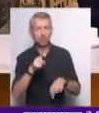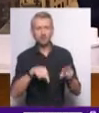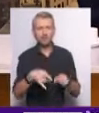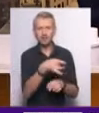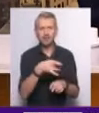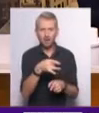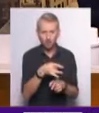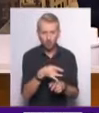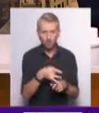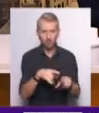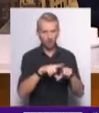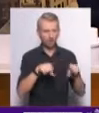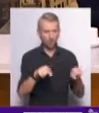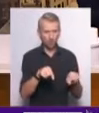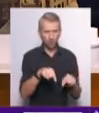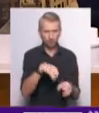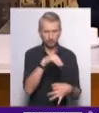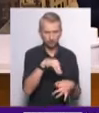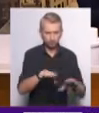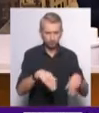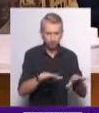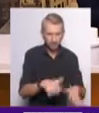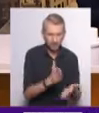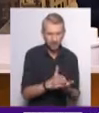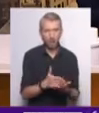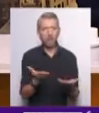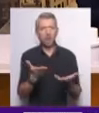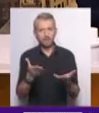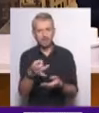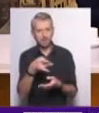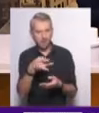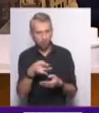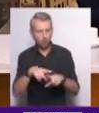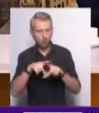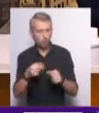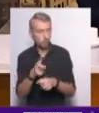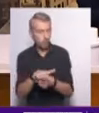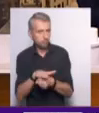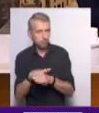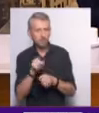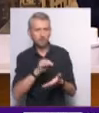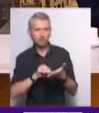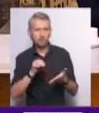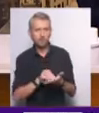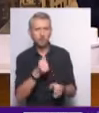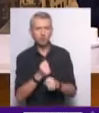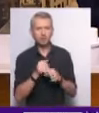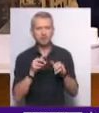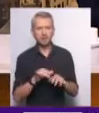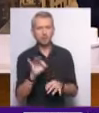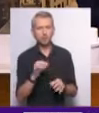заповнені, в деяких районах, мікрорайонах переповнені. Навпаки, так. Там прописується здійснити заходи